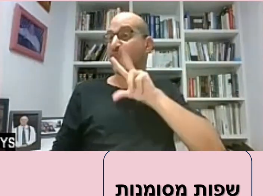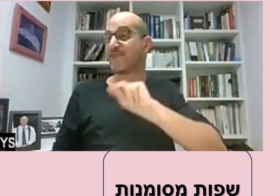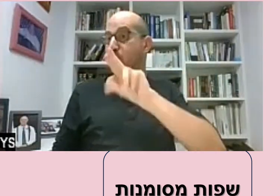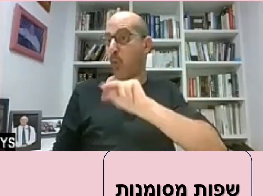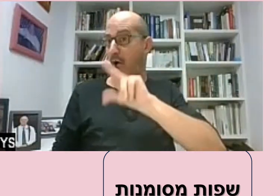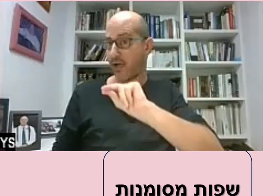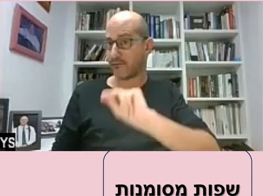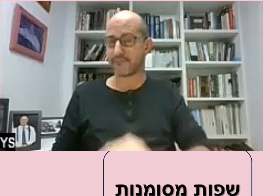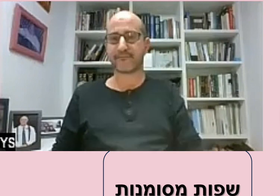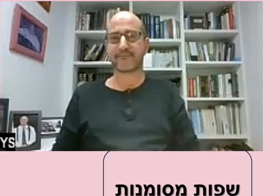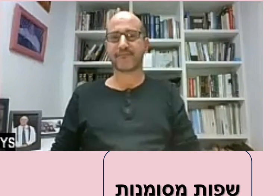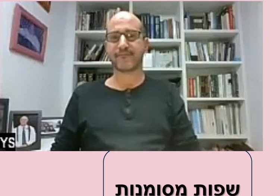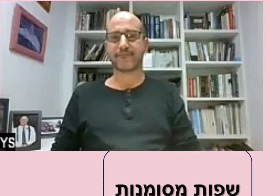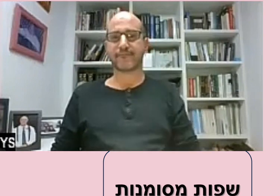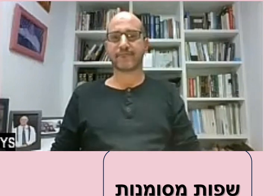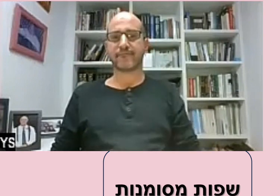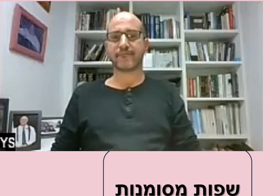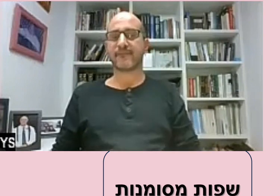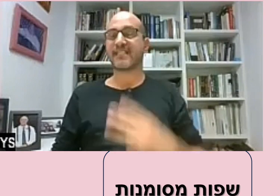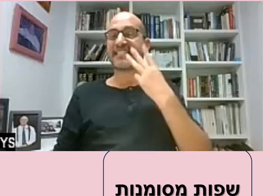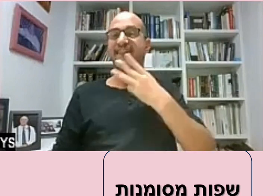יש את עניין השפות הדבורות,